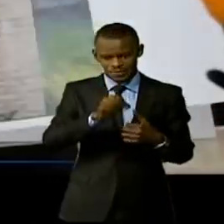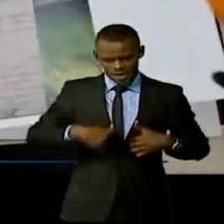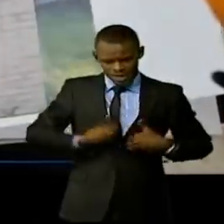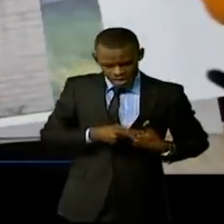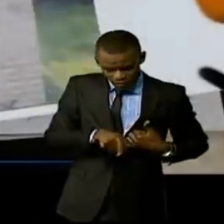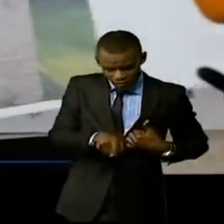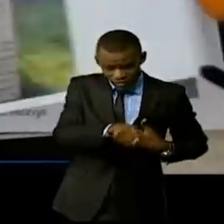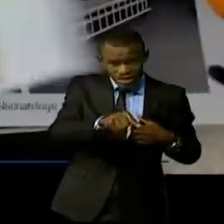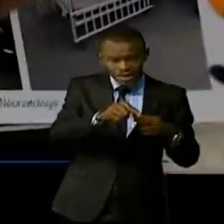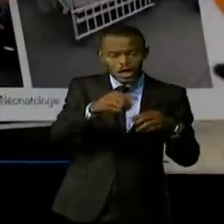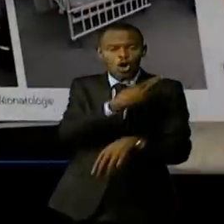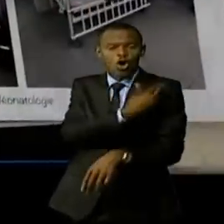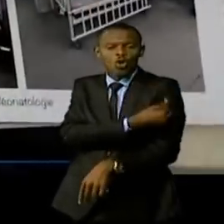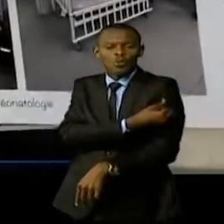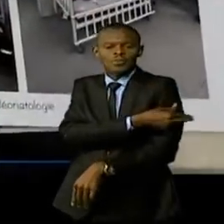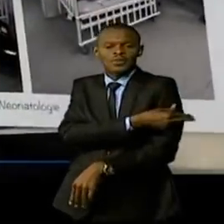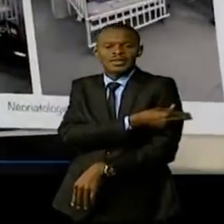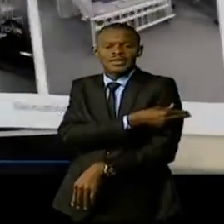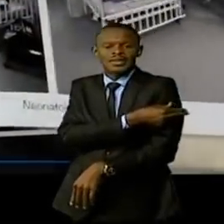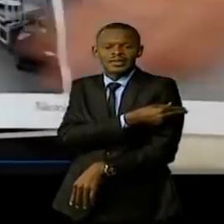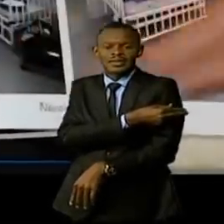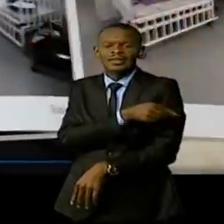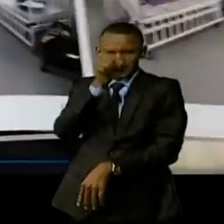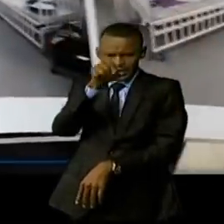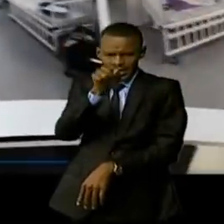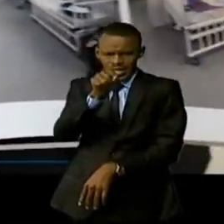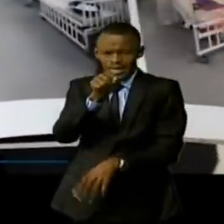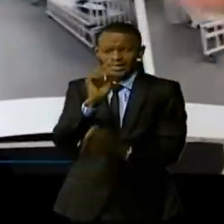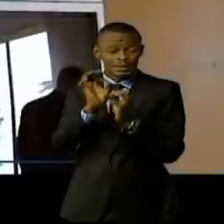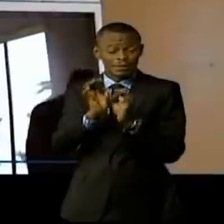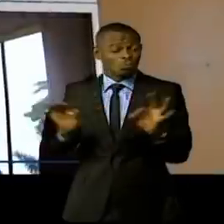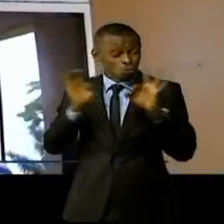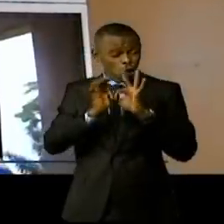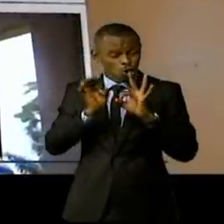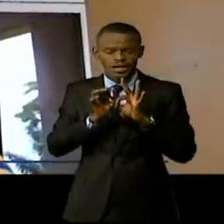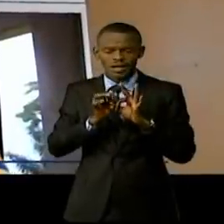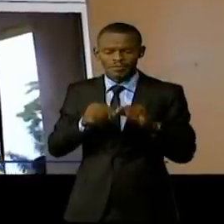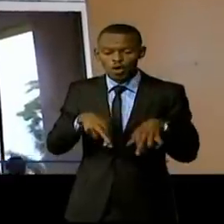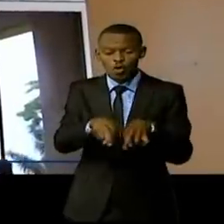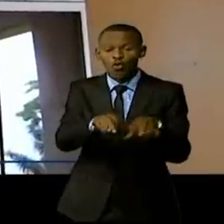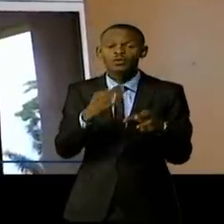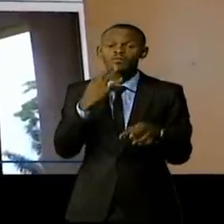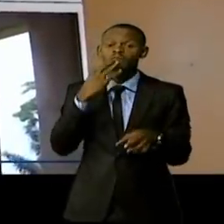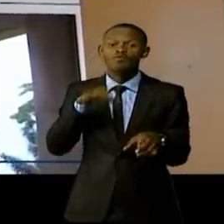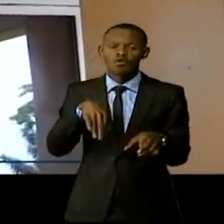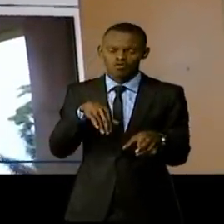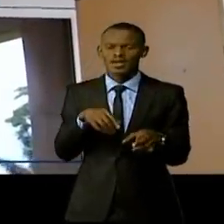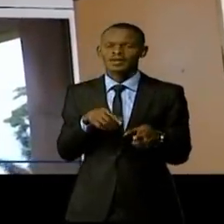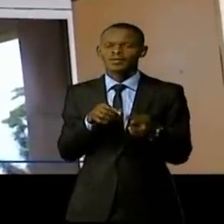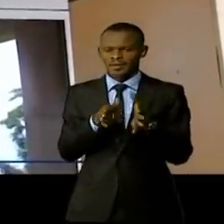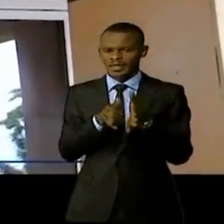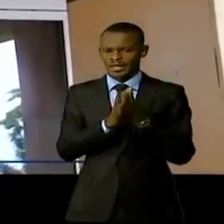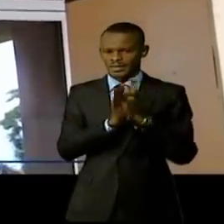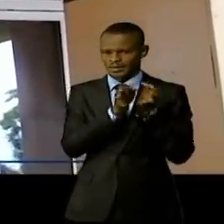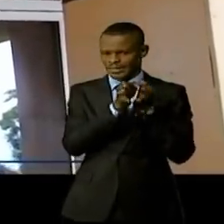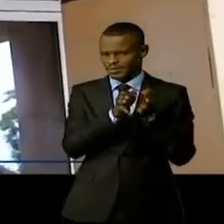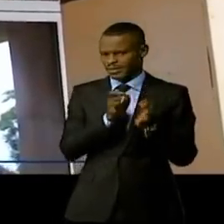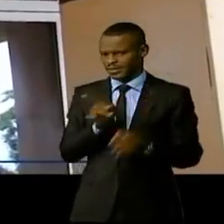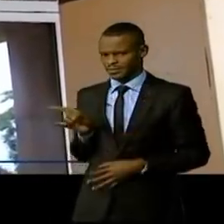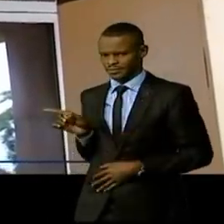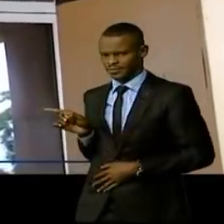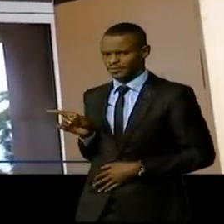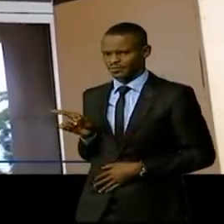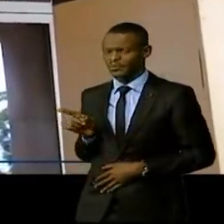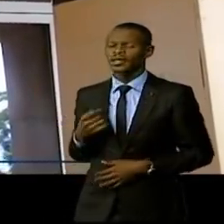rénovation. J'ai présenté en tout cas tout mon soutien au président de la République suite aux catastrophes qu'il y a eu hier à Matadi Kibala et